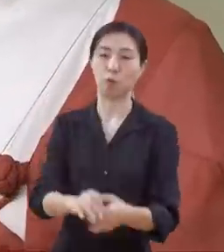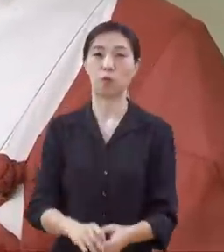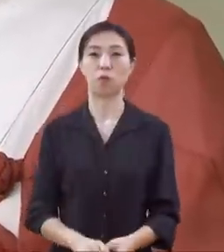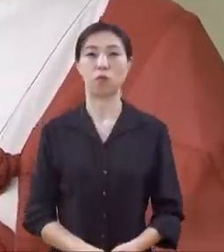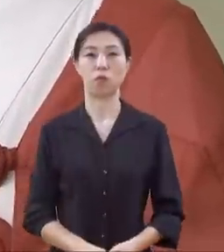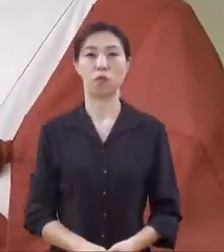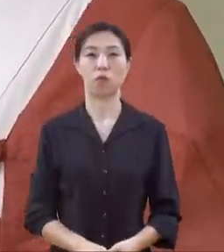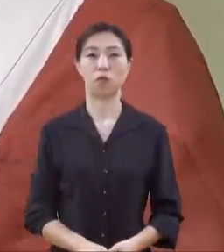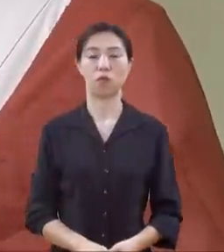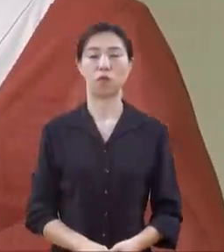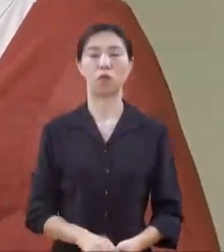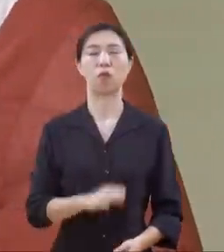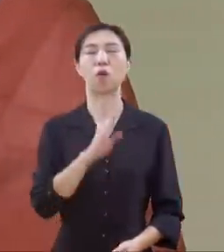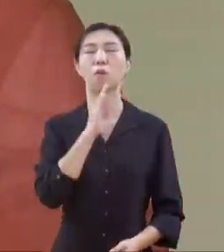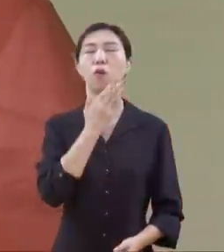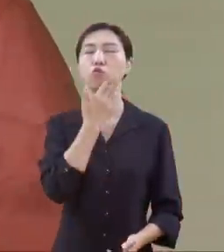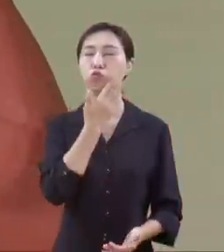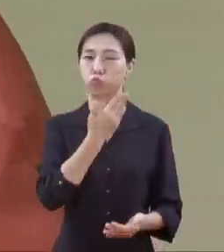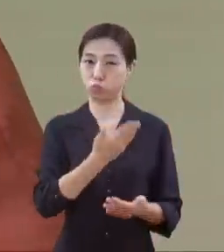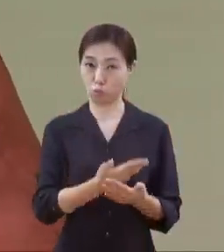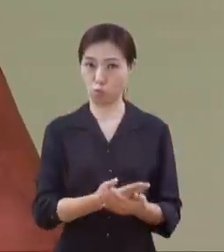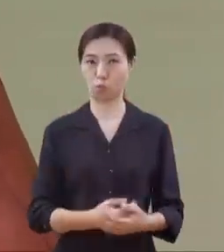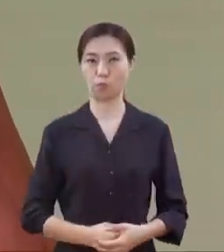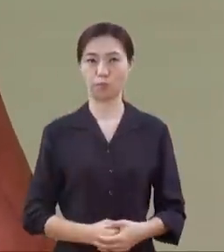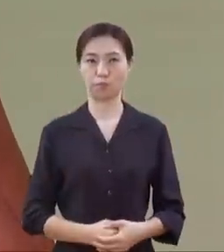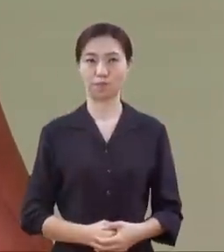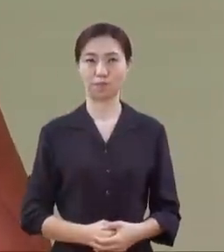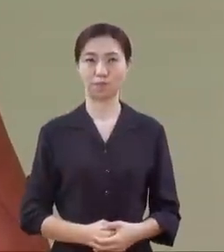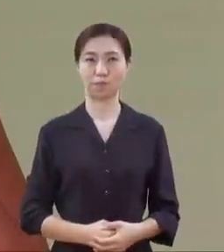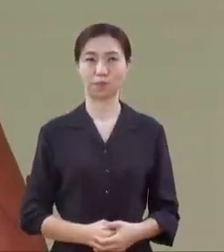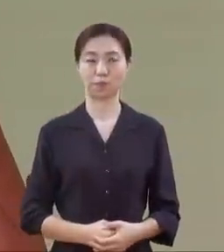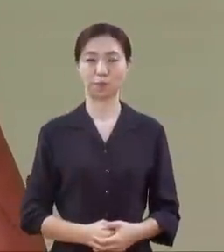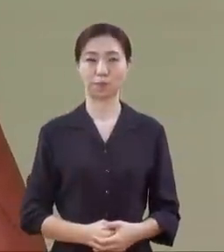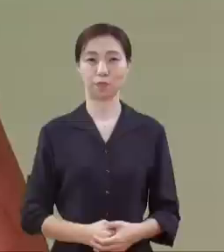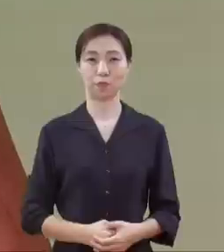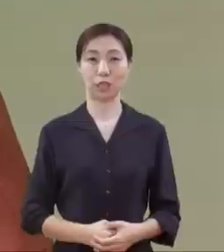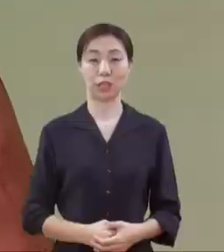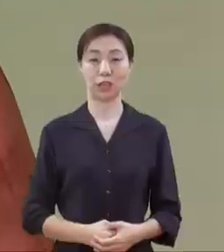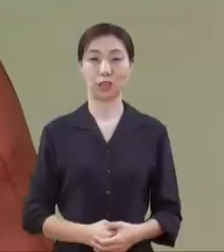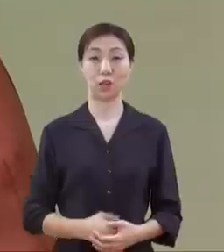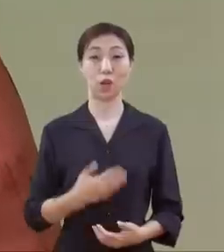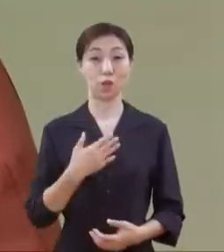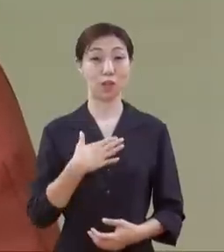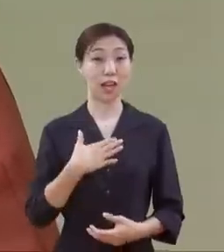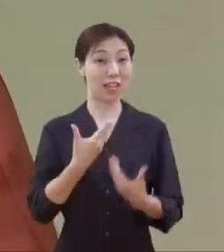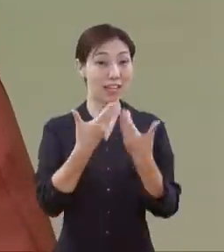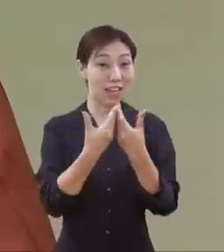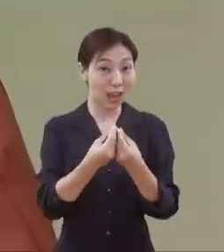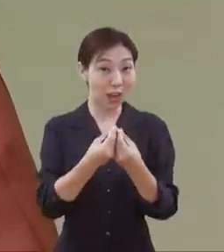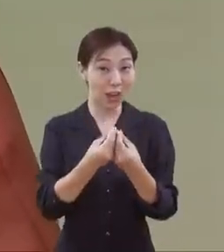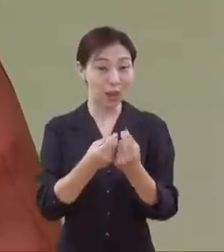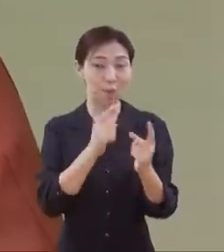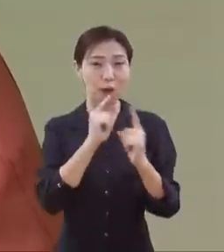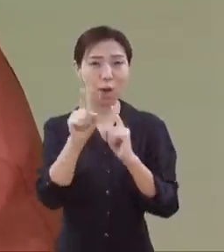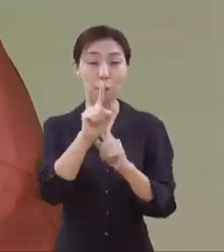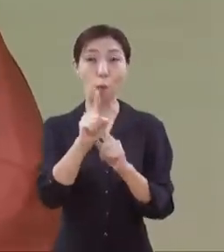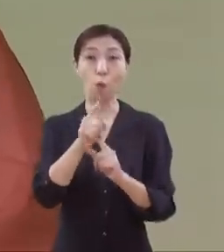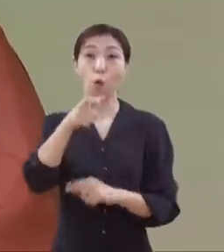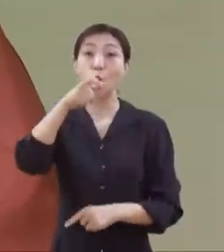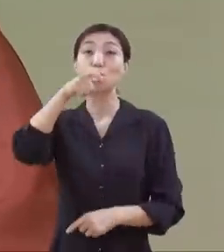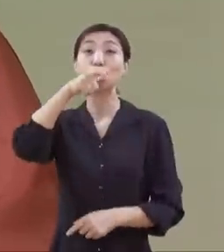무섭습니다 그래서 늘 우리가 자주들은 비유법이 있지 않습니까 저 작은